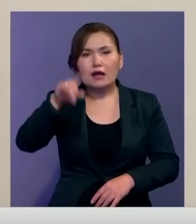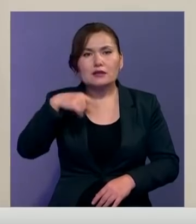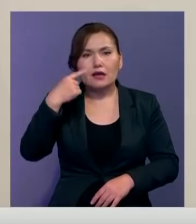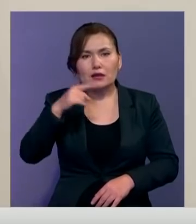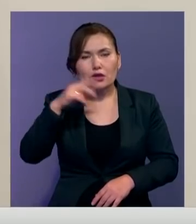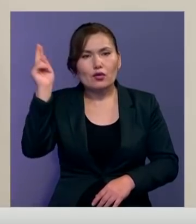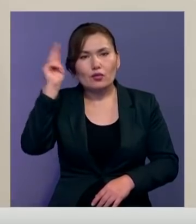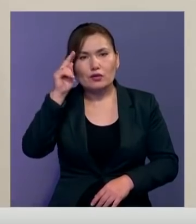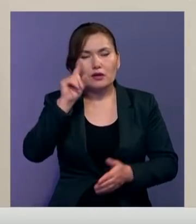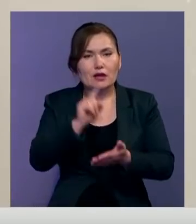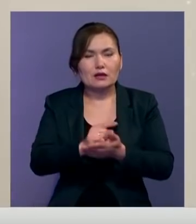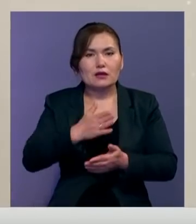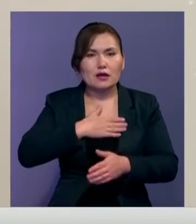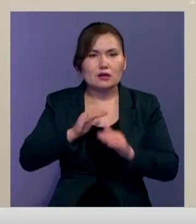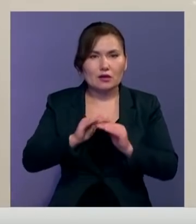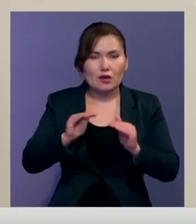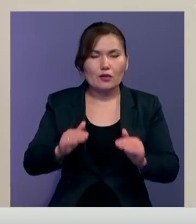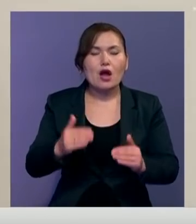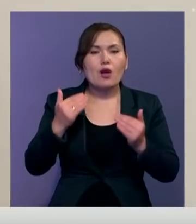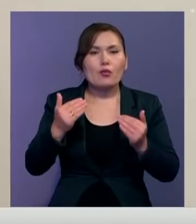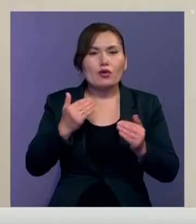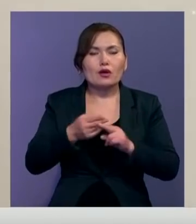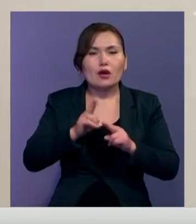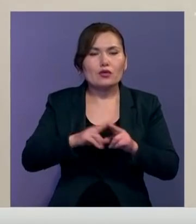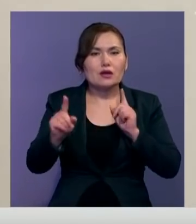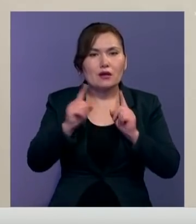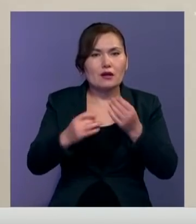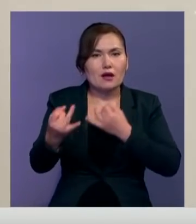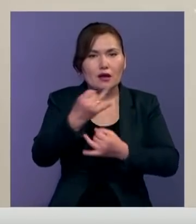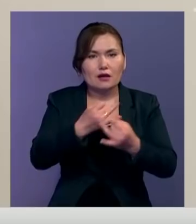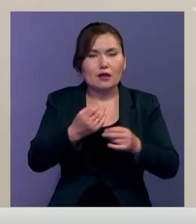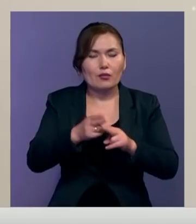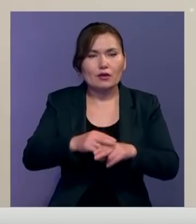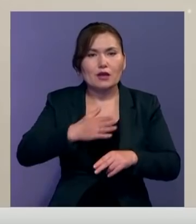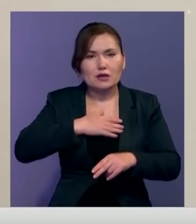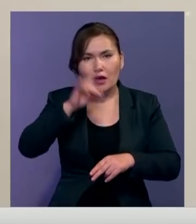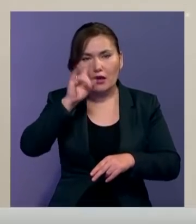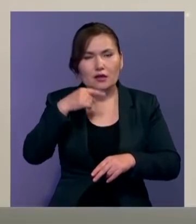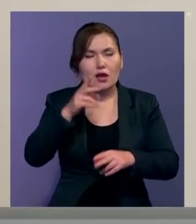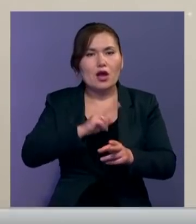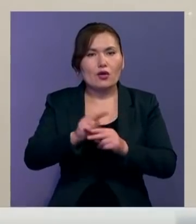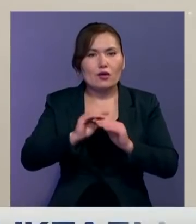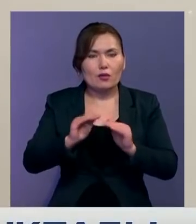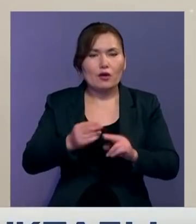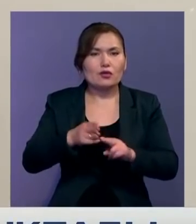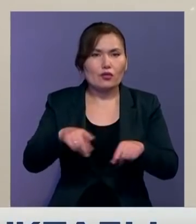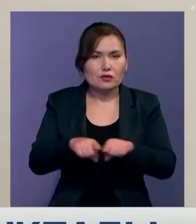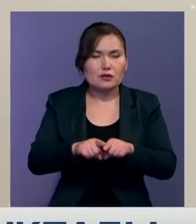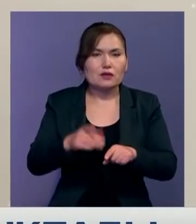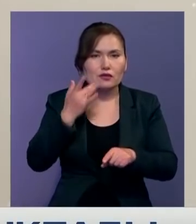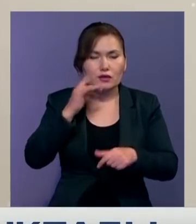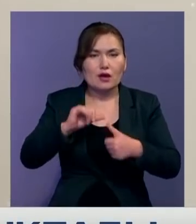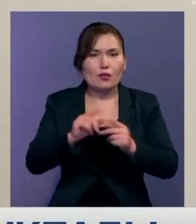үшін өте маңызды. Бүгінгі де басқосулары жиі ұйымдастыруға жағдайластық. Себебі дағдылы түрде кездесіп